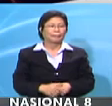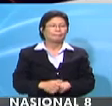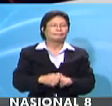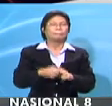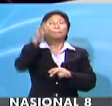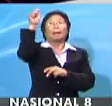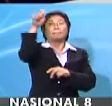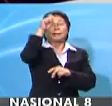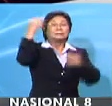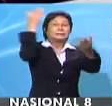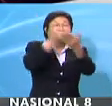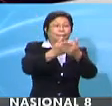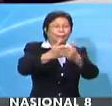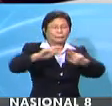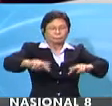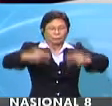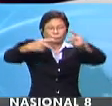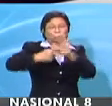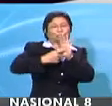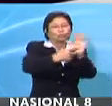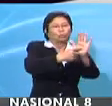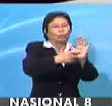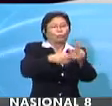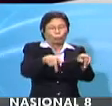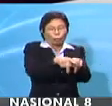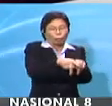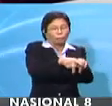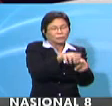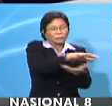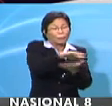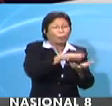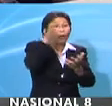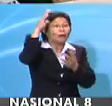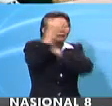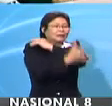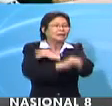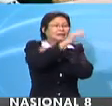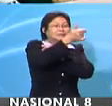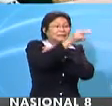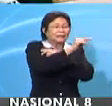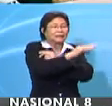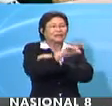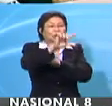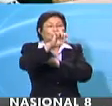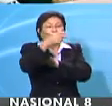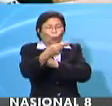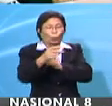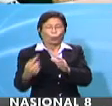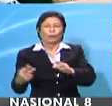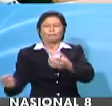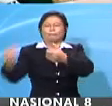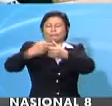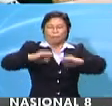acara badminton yang sampai ke peringkat separuh akhir menyaksikan pasangan bergu campuran negara Chan ping Sun Goh liuying Mara ke